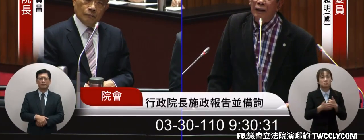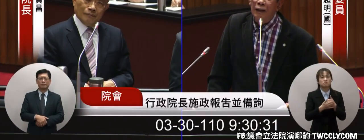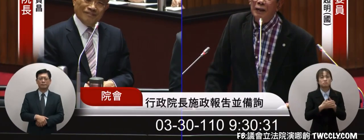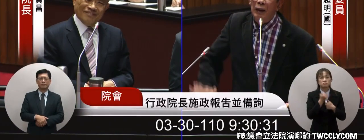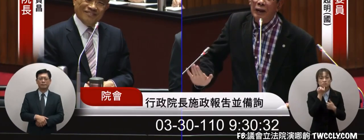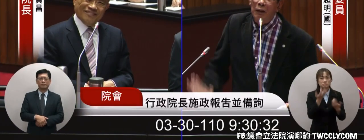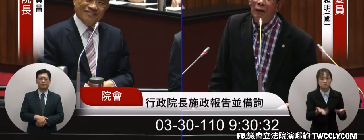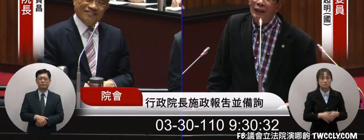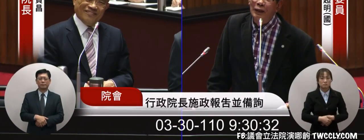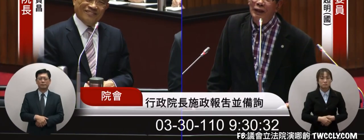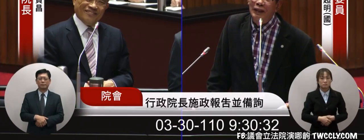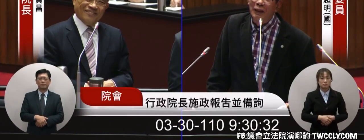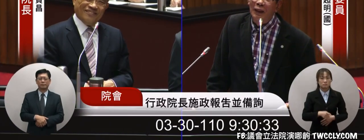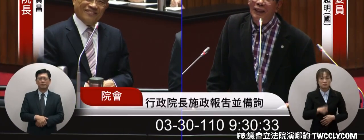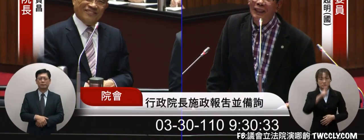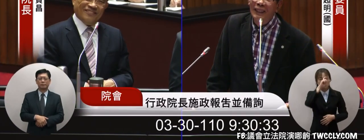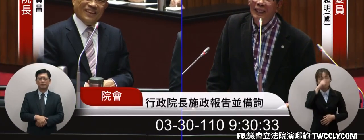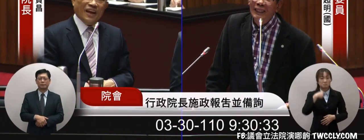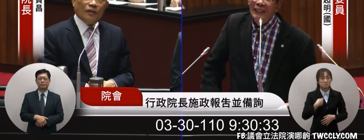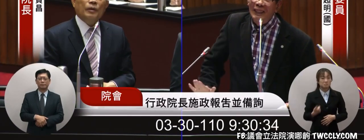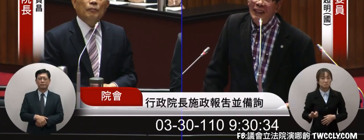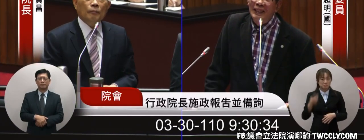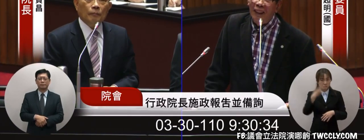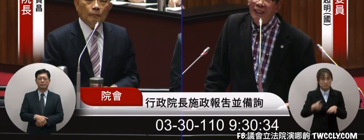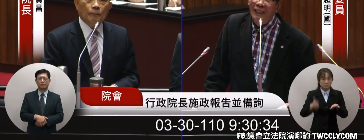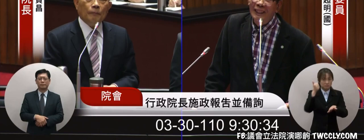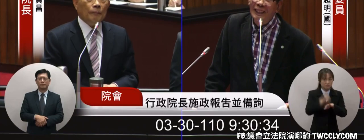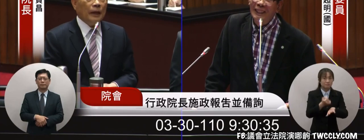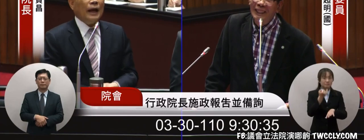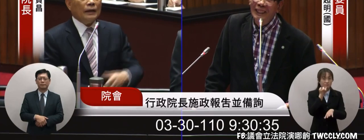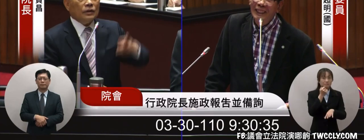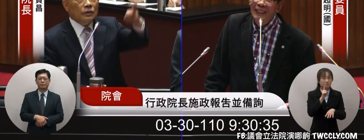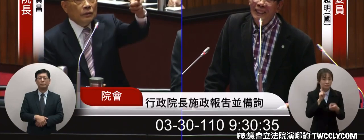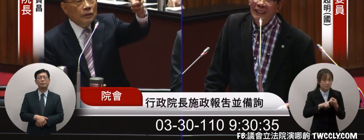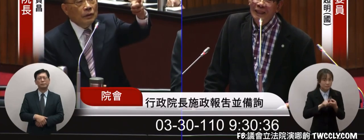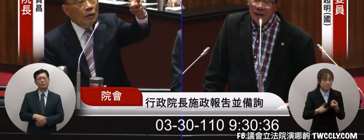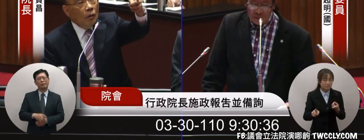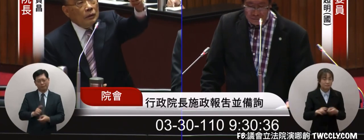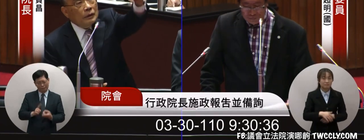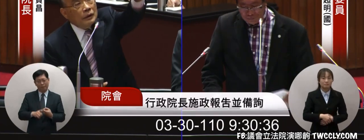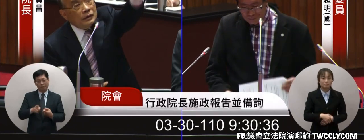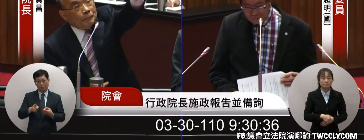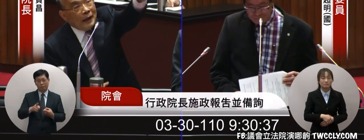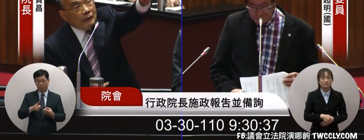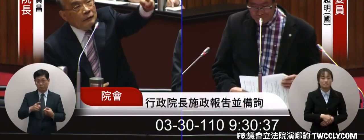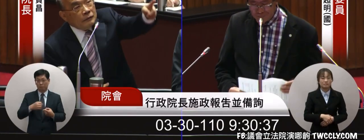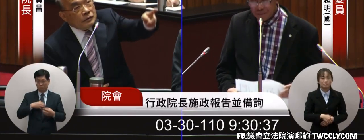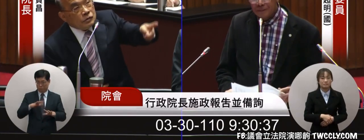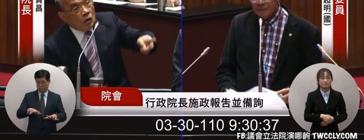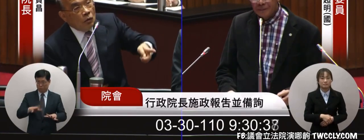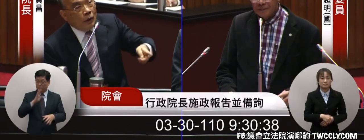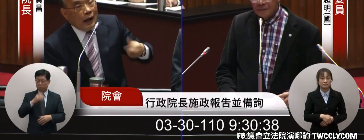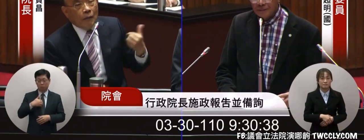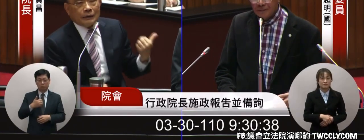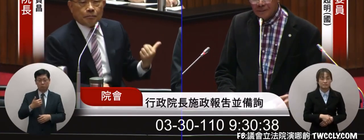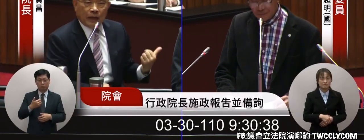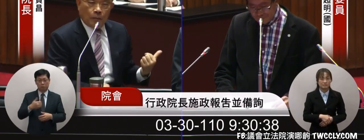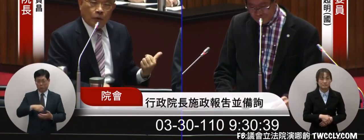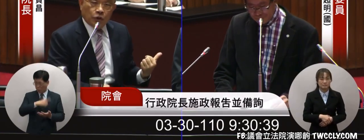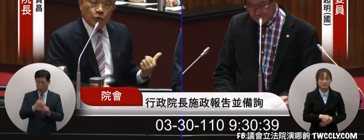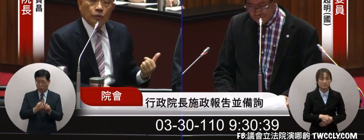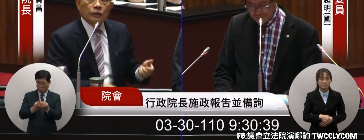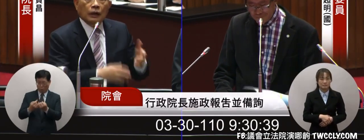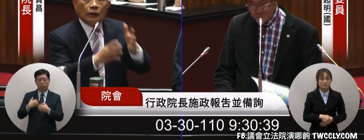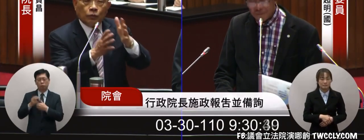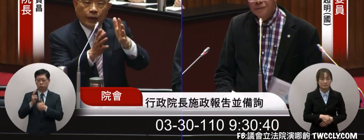到你也希望我留任對嗎再介紹沒有啦你就你一次所有的我拜託